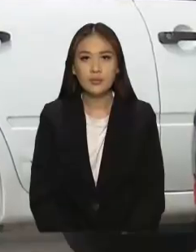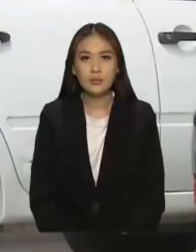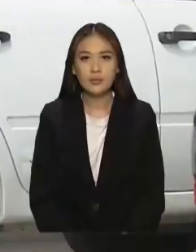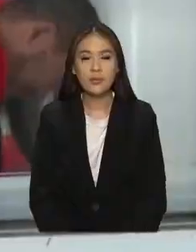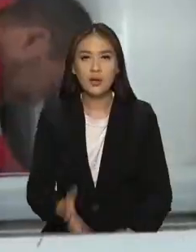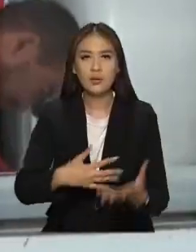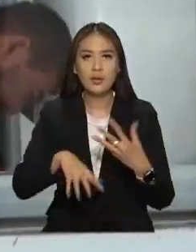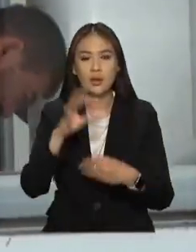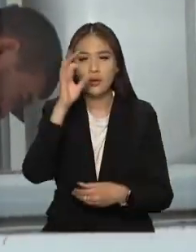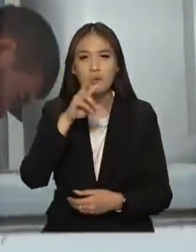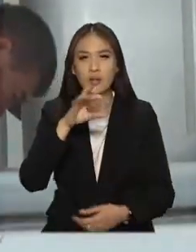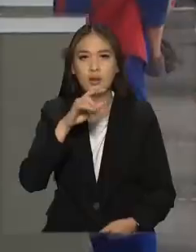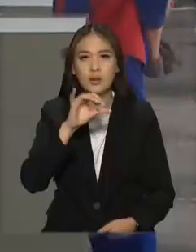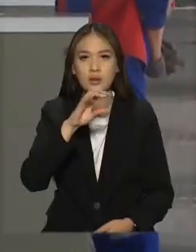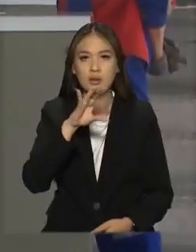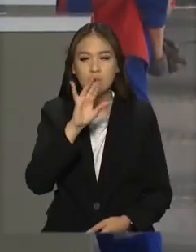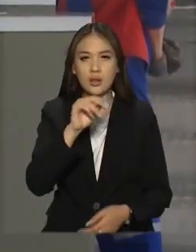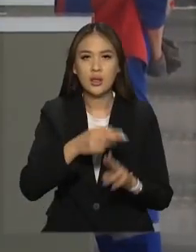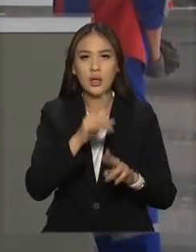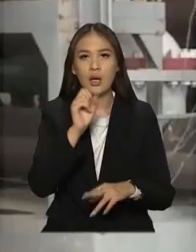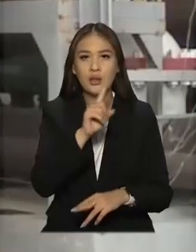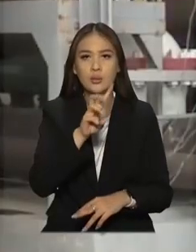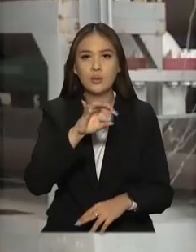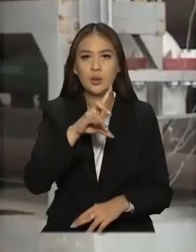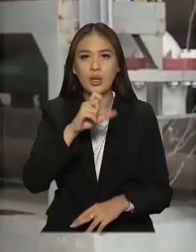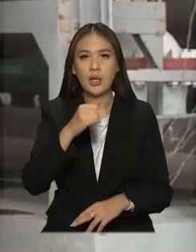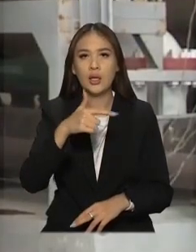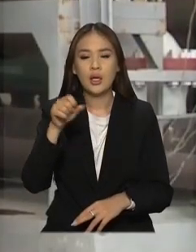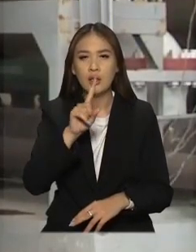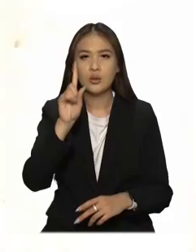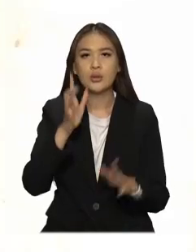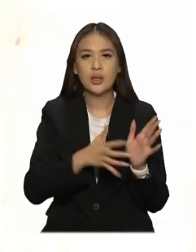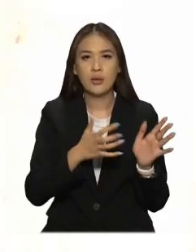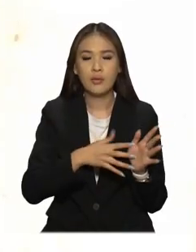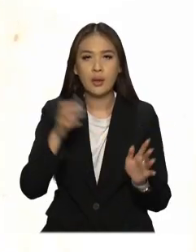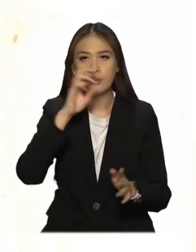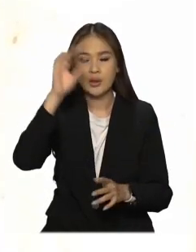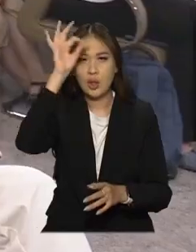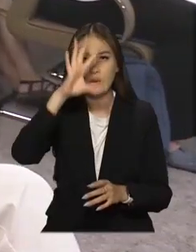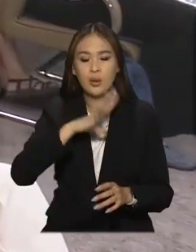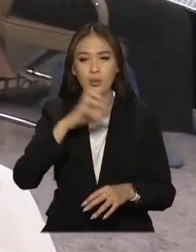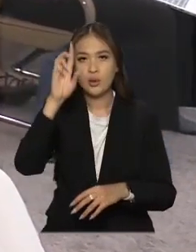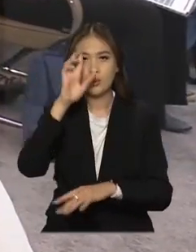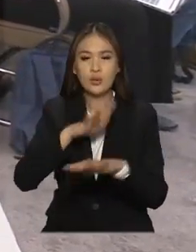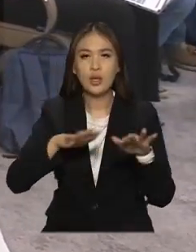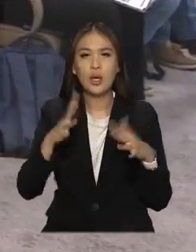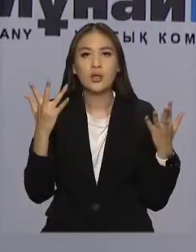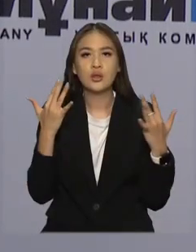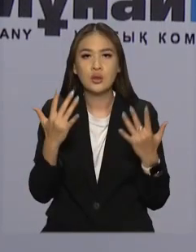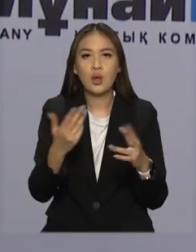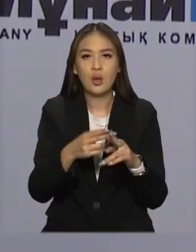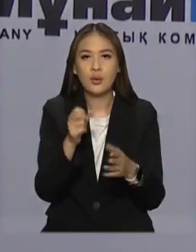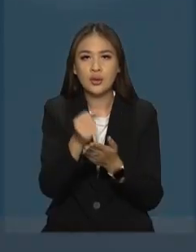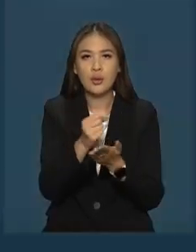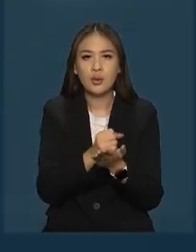Все дело в логистике как в казмунной газе объяснили нехватку топлива на некоторых АЗС страны и насколько хватит нынешних